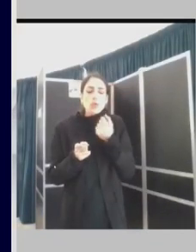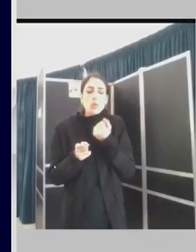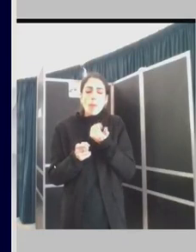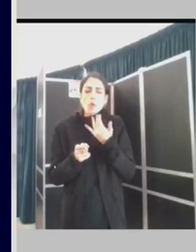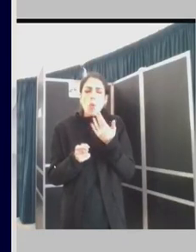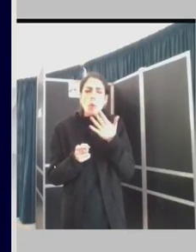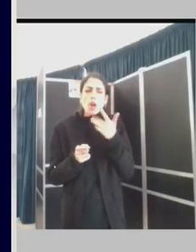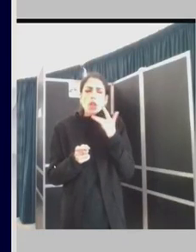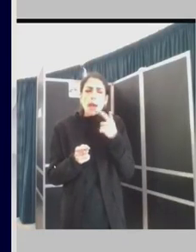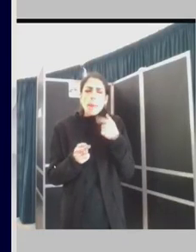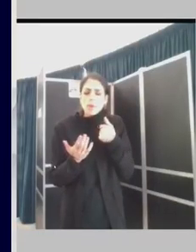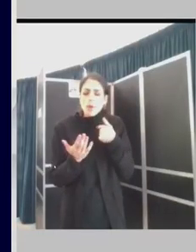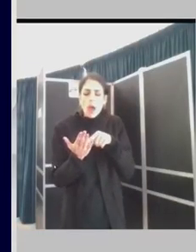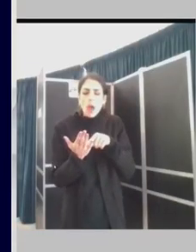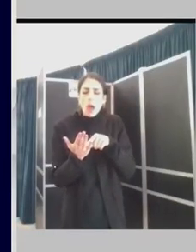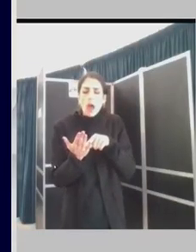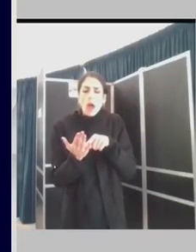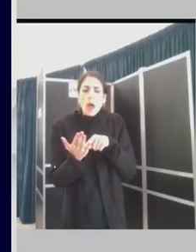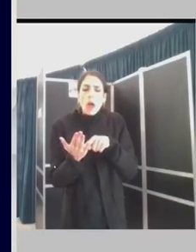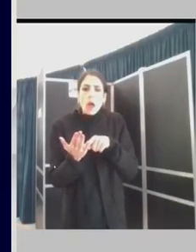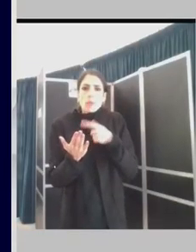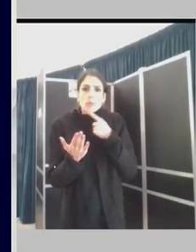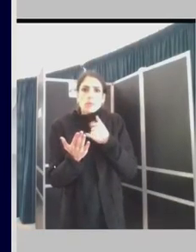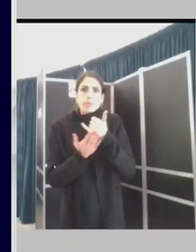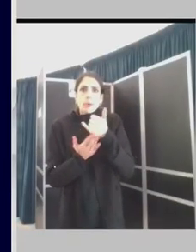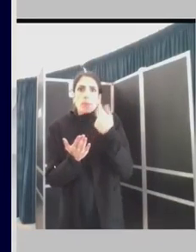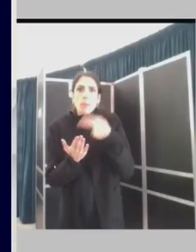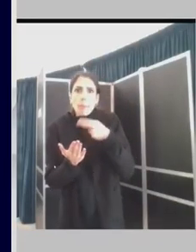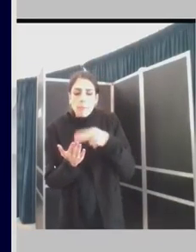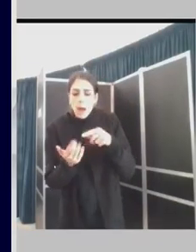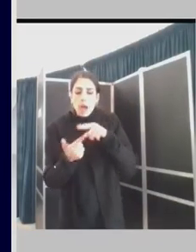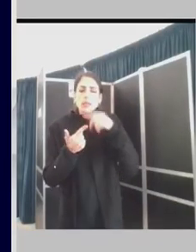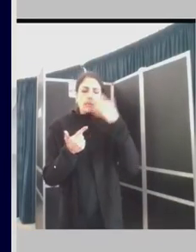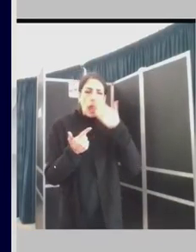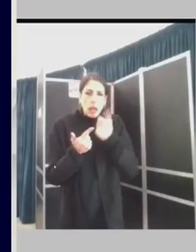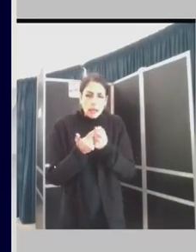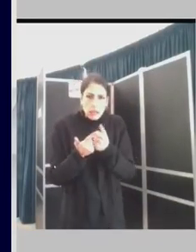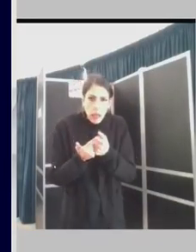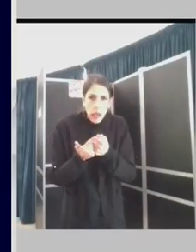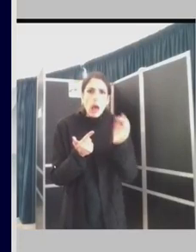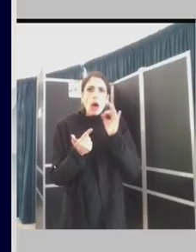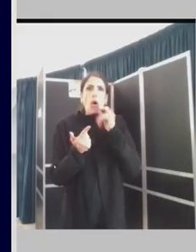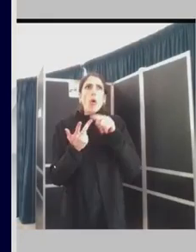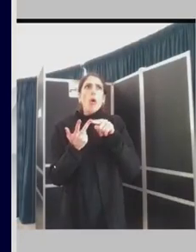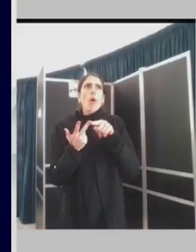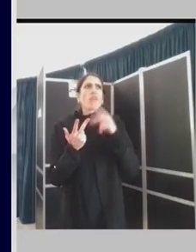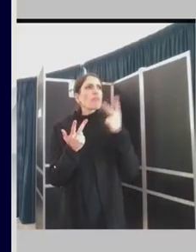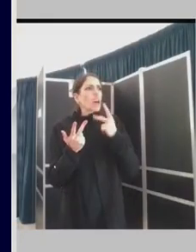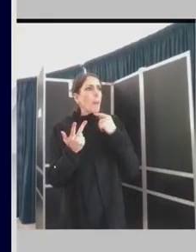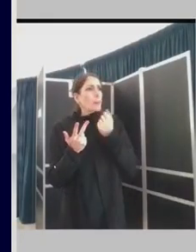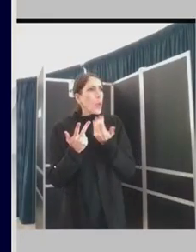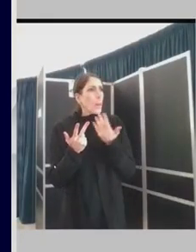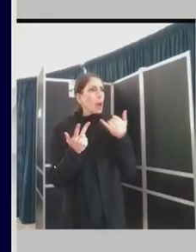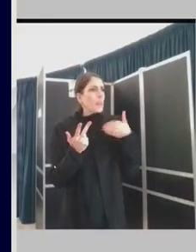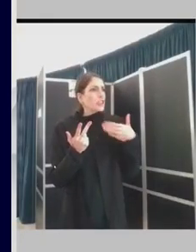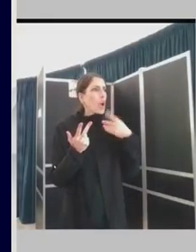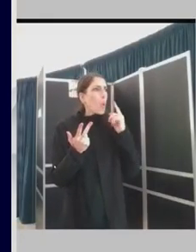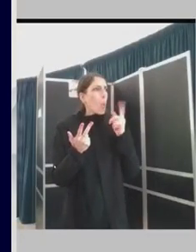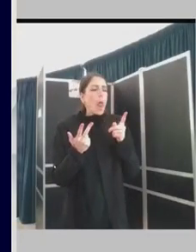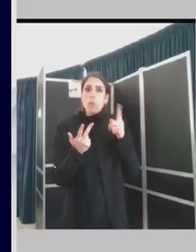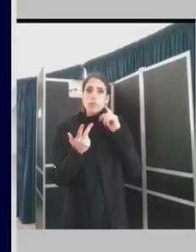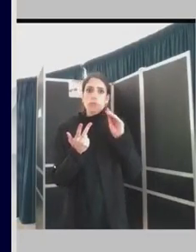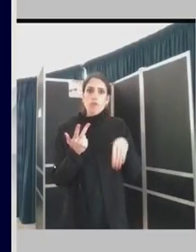digitarlo, non sono a conoscenza di quale sia il numero per chiamare le emergenze. Quindi anche soltanto il fatto di sensibilizzare gli